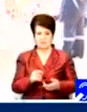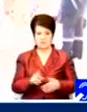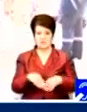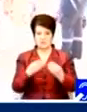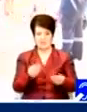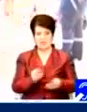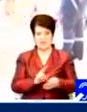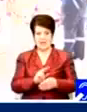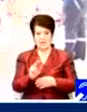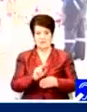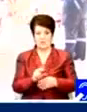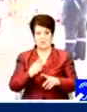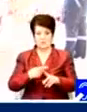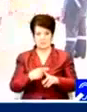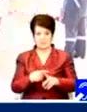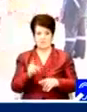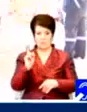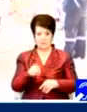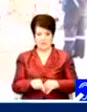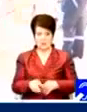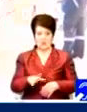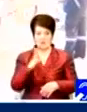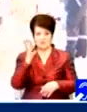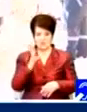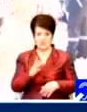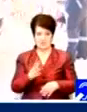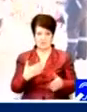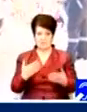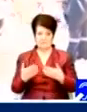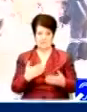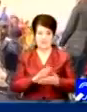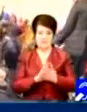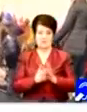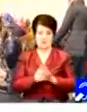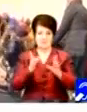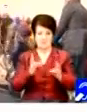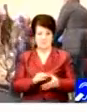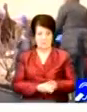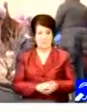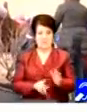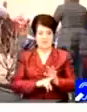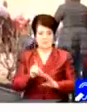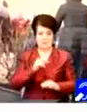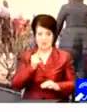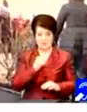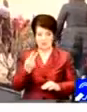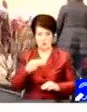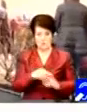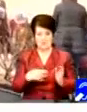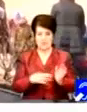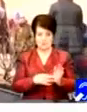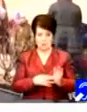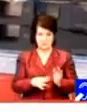rezultate pozitive pentru a ști cum să ne comportăm în situații excepționale. De la începutul anului